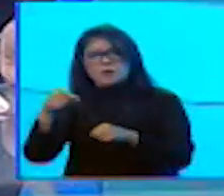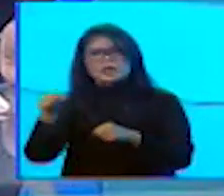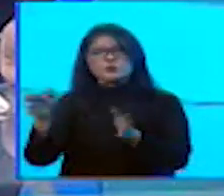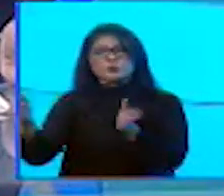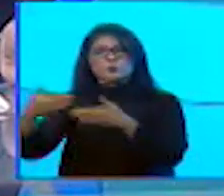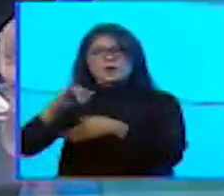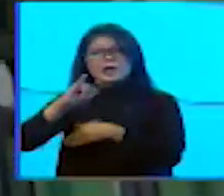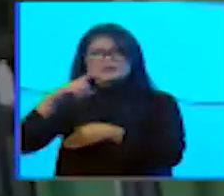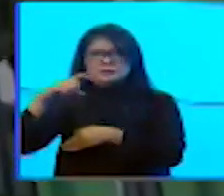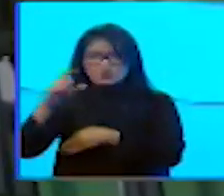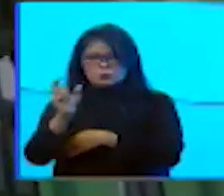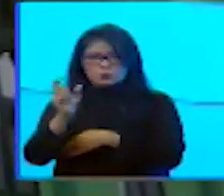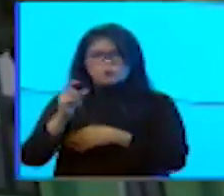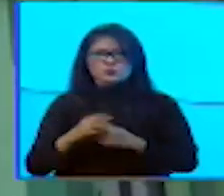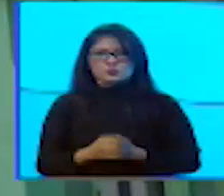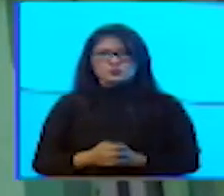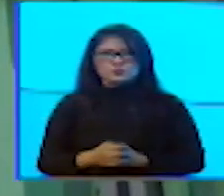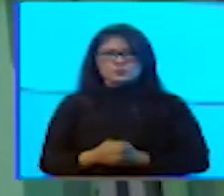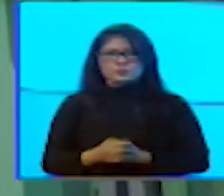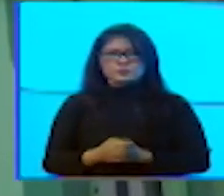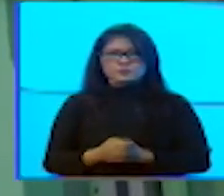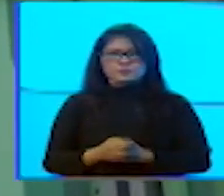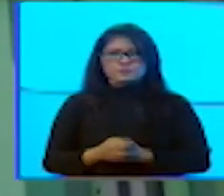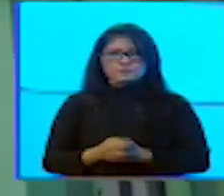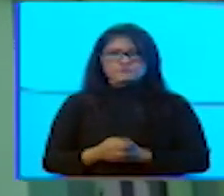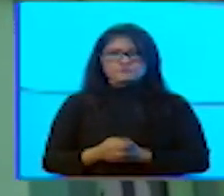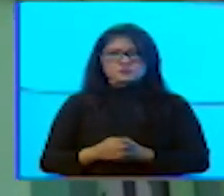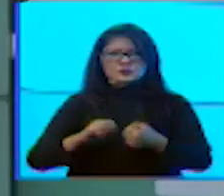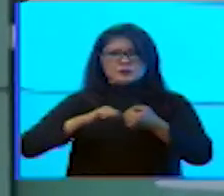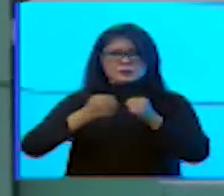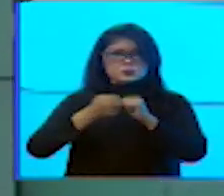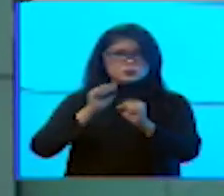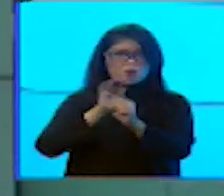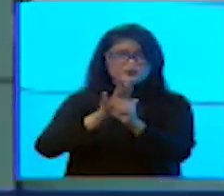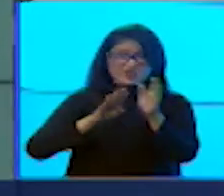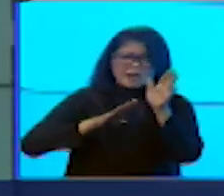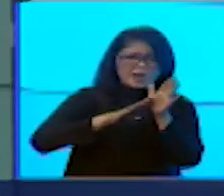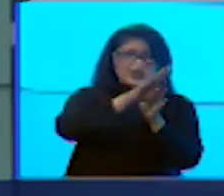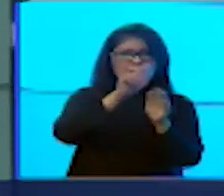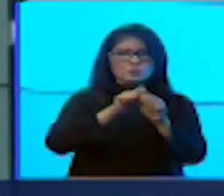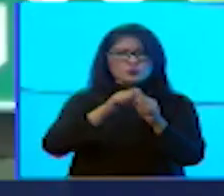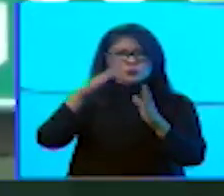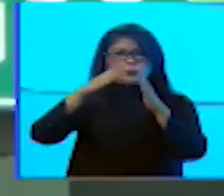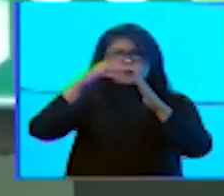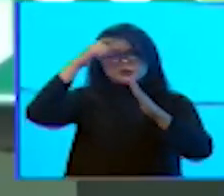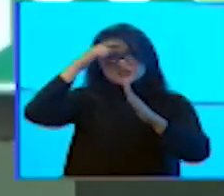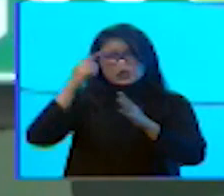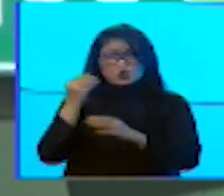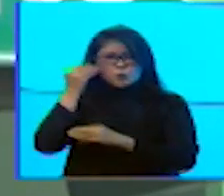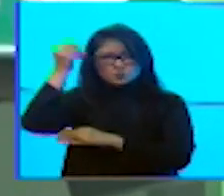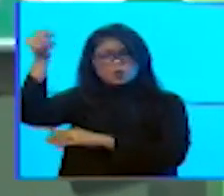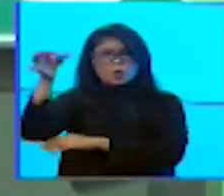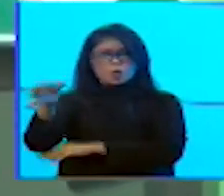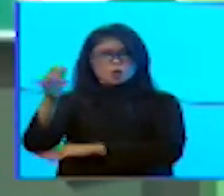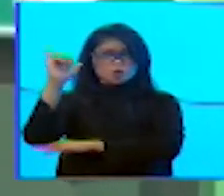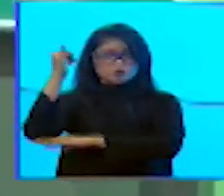di ruang ICU menipis di pojokan kasus gobit nineteen membuat sejumlah rumah sakit rujukan di kota Yogyakarta